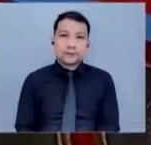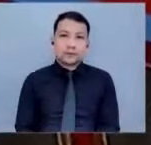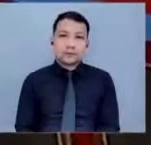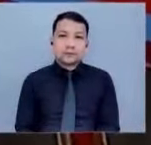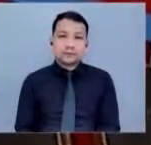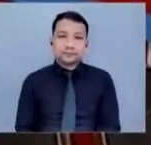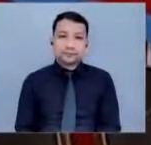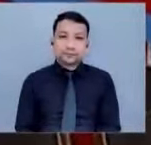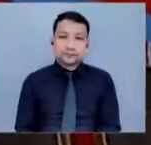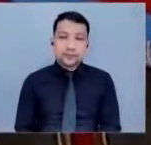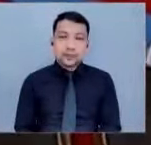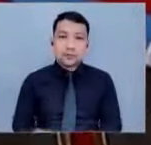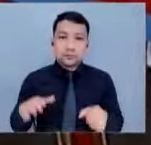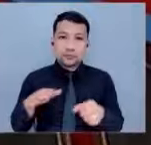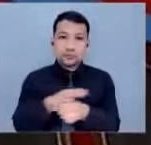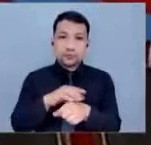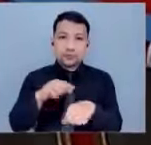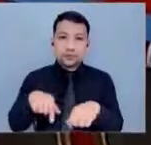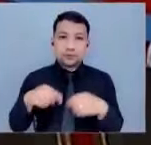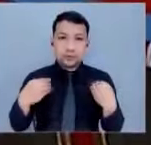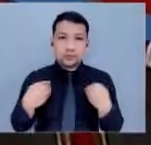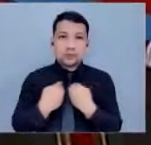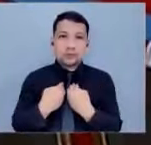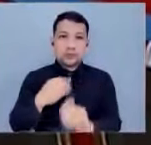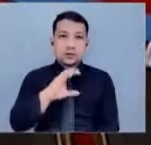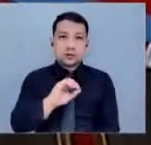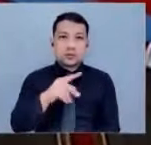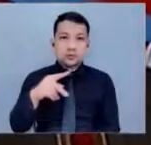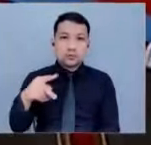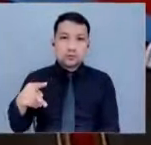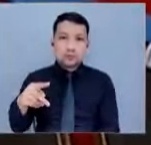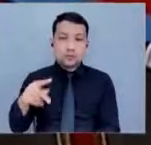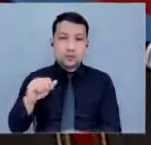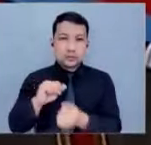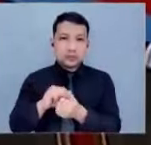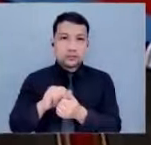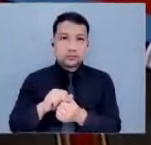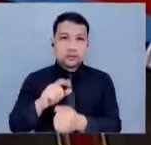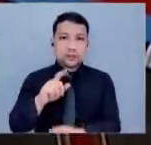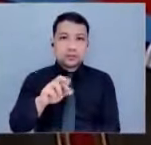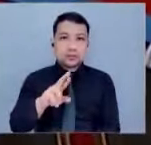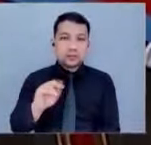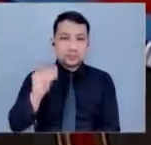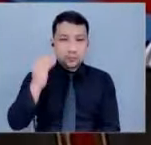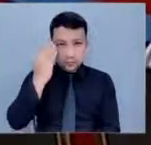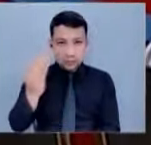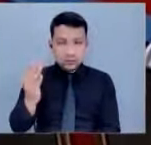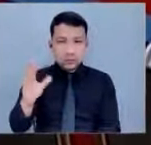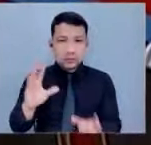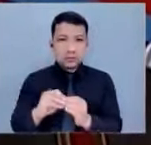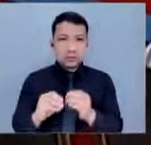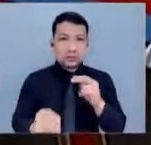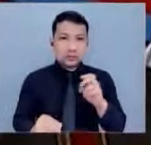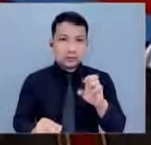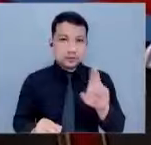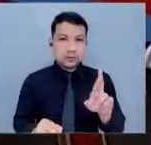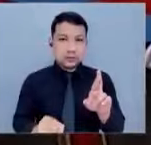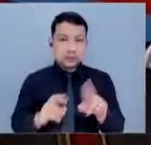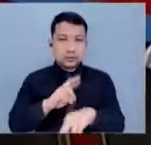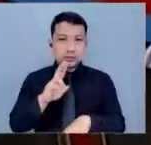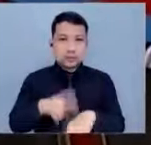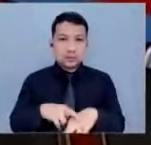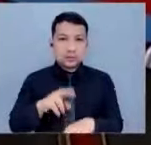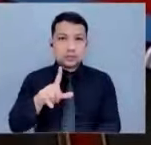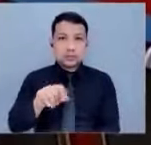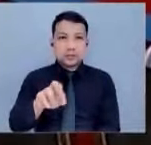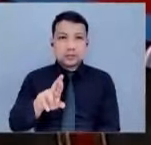Jiggy, napuno nga ng mga miyembro ng kooperatiba at korporasyon at pati ng mga transport operators itong NCR Regional Office ng LTFRB